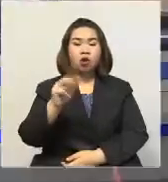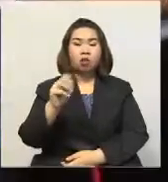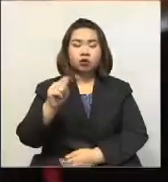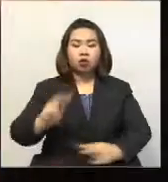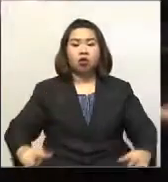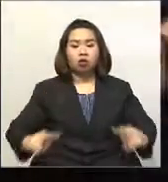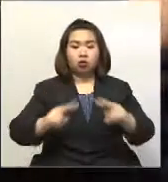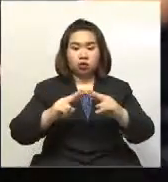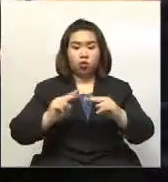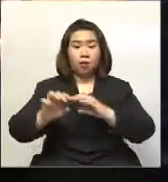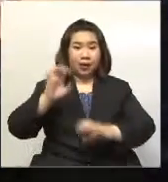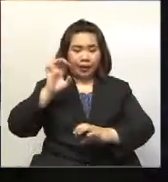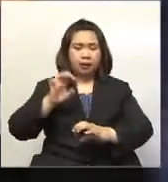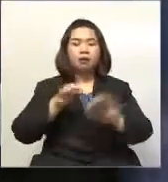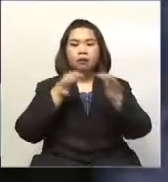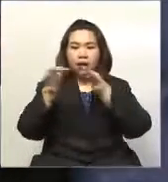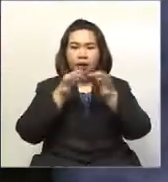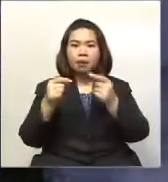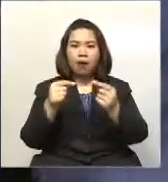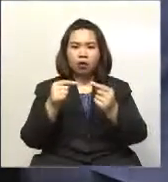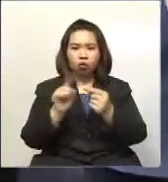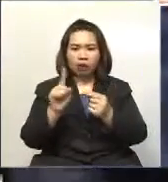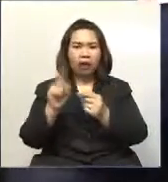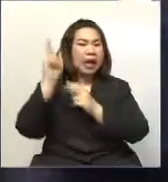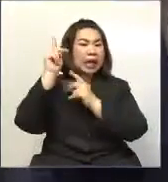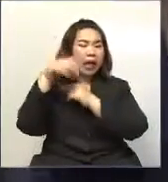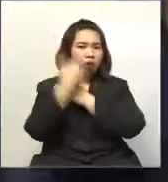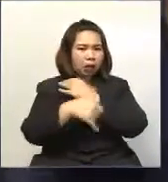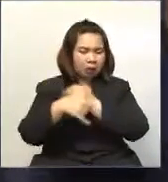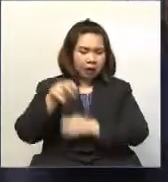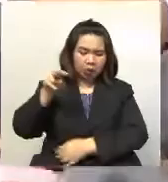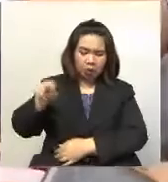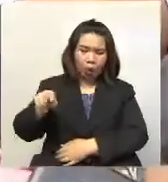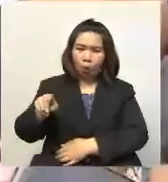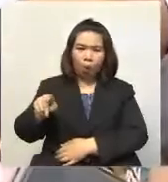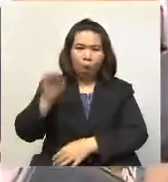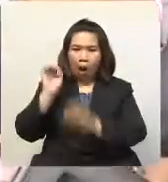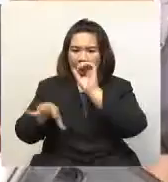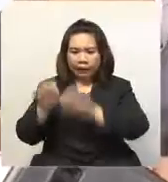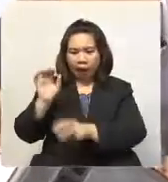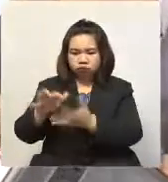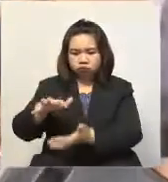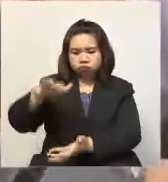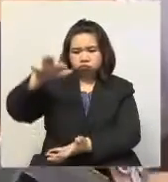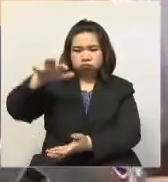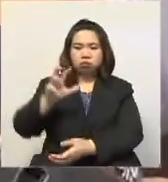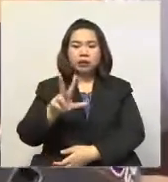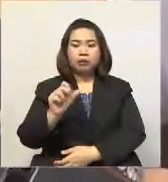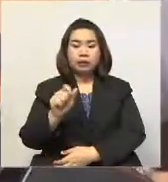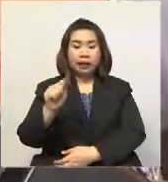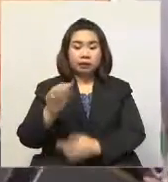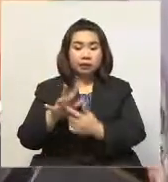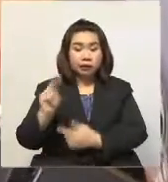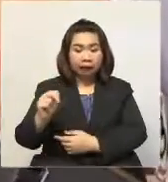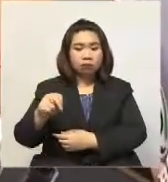รีว่าการกระทรวงมหาดไทยพูดถึงกรณีที่สื่อต่างชาติเสนอข่าวปริมาณขยะที่มีอยู่กว่า 300,000 ตันตก